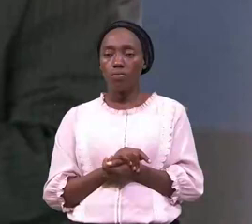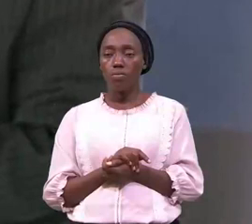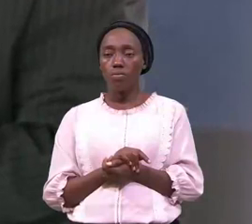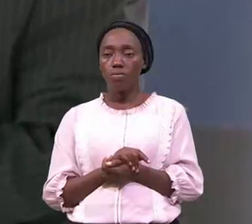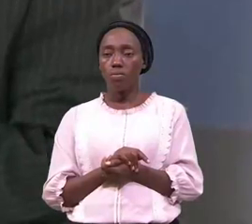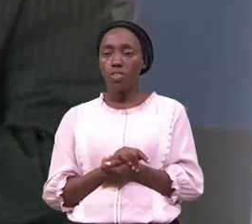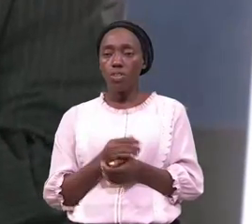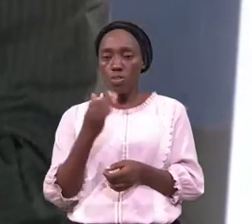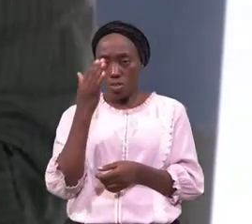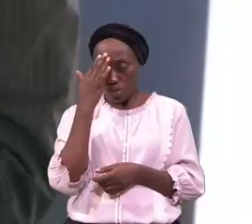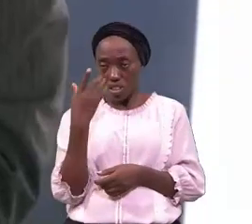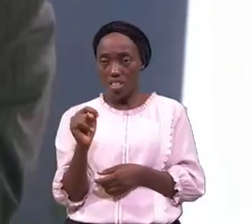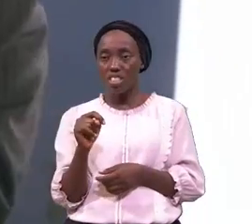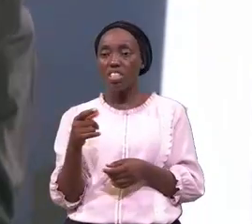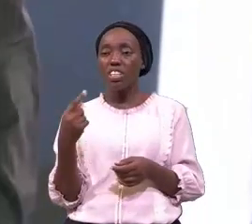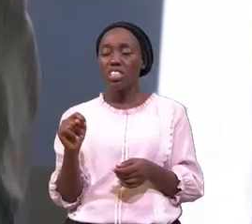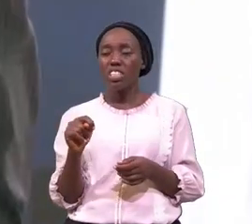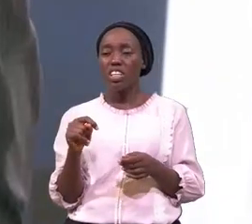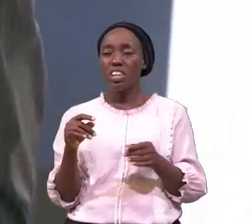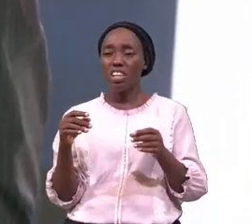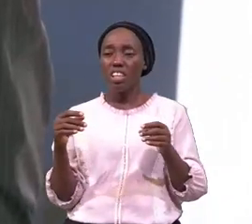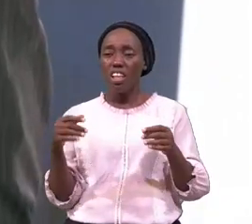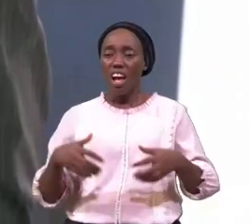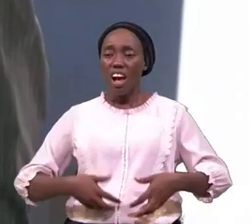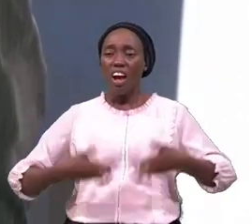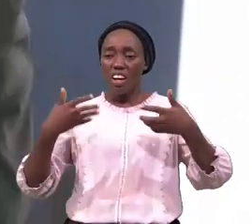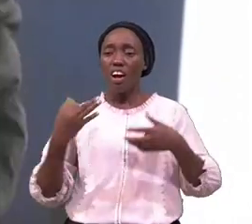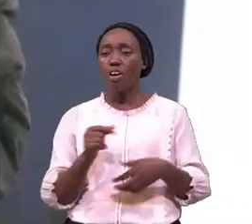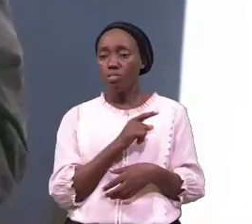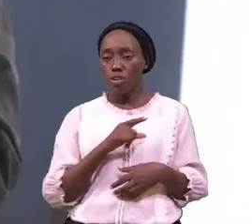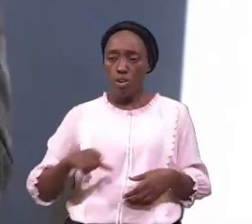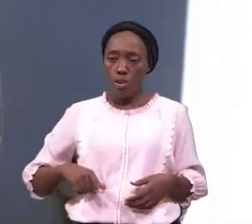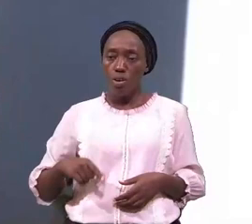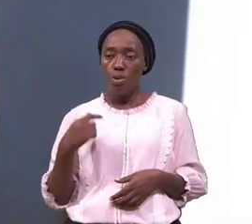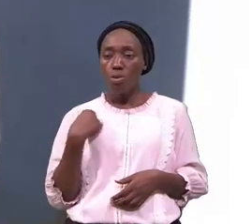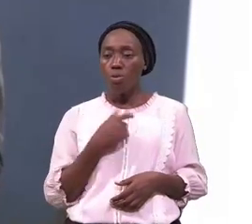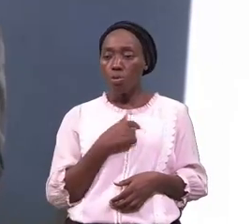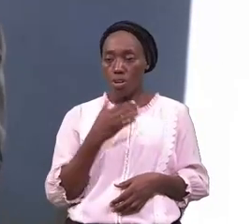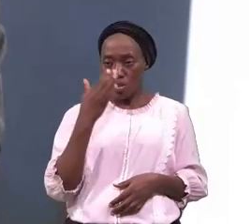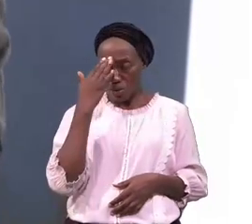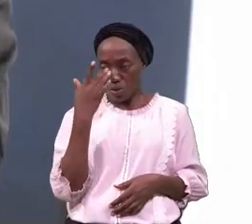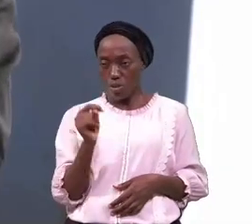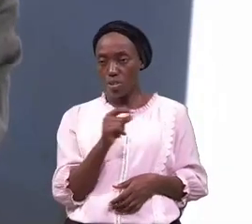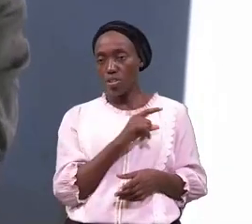Connaissant donc la crainte du Seigneur, nous cherchons à convaincre les hommes.